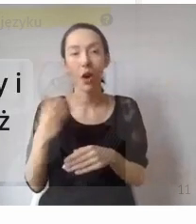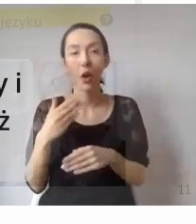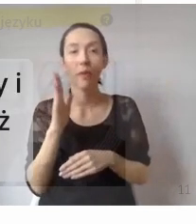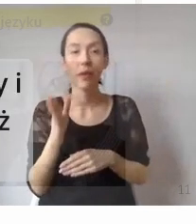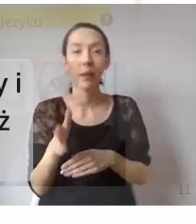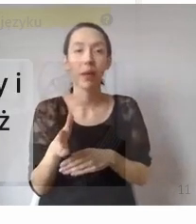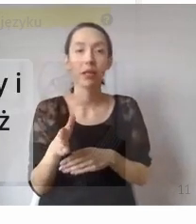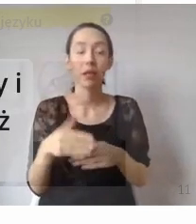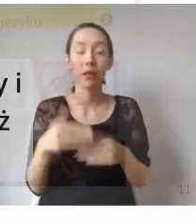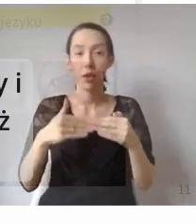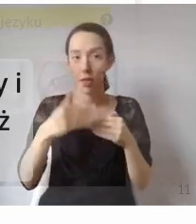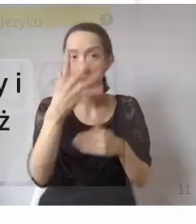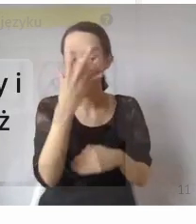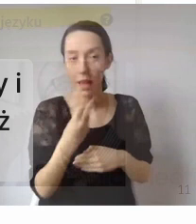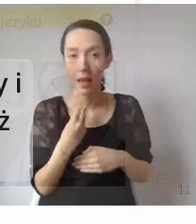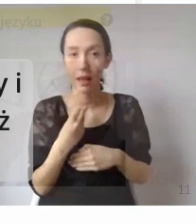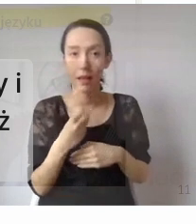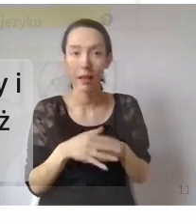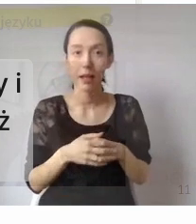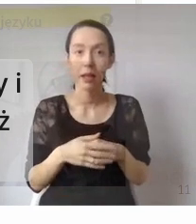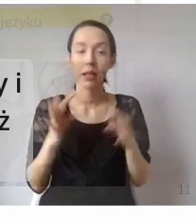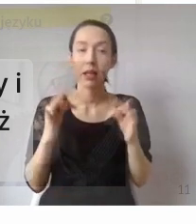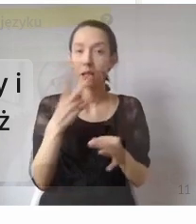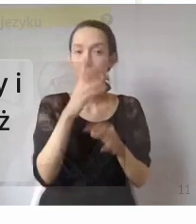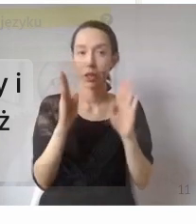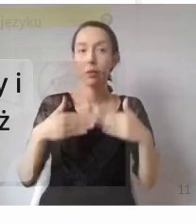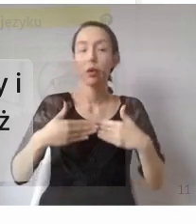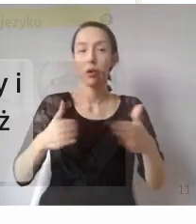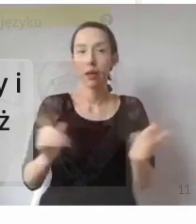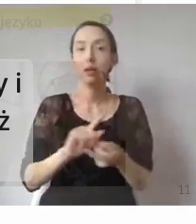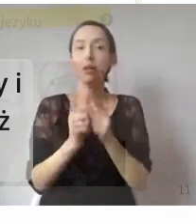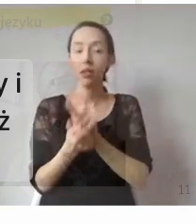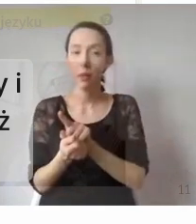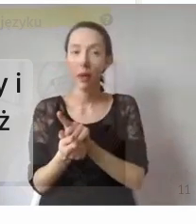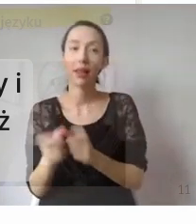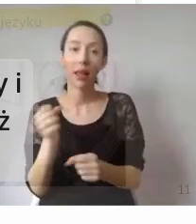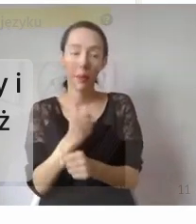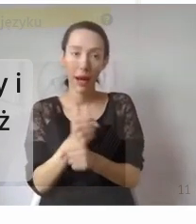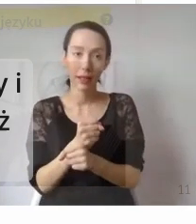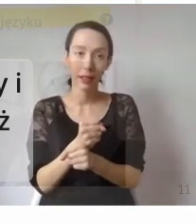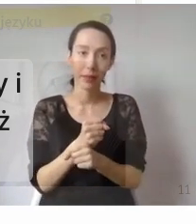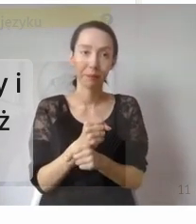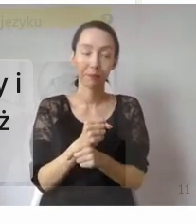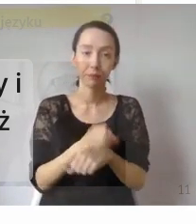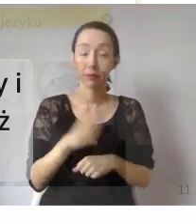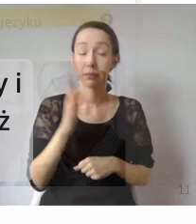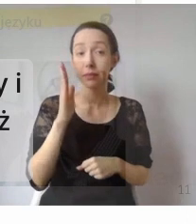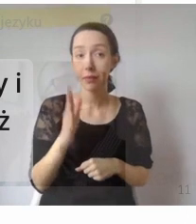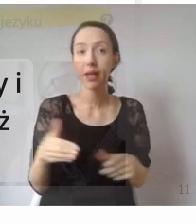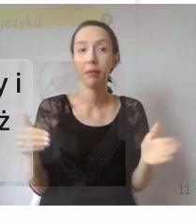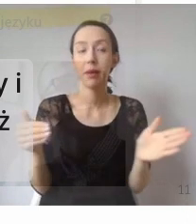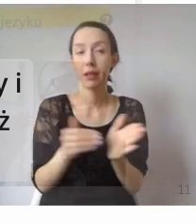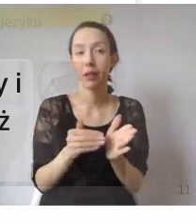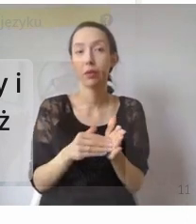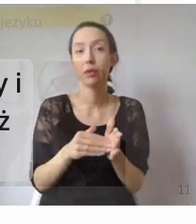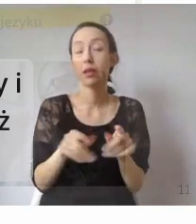też do pokazania otwartości na zmianę pracy i omówię też to, jak przygotować profil